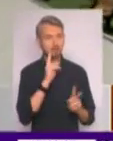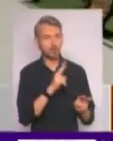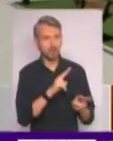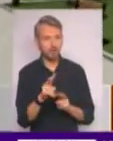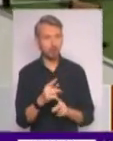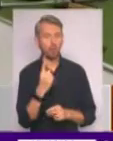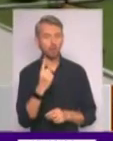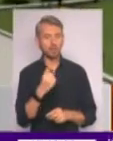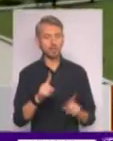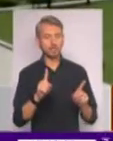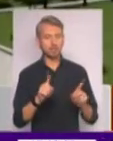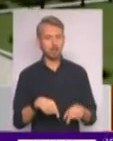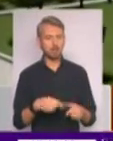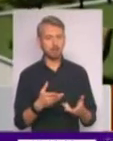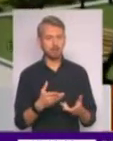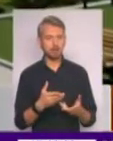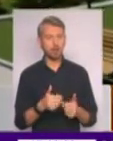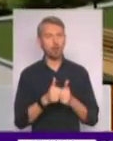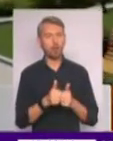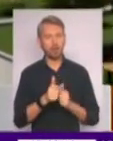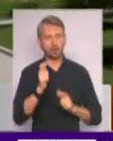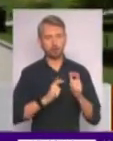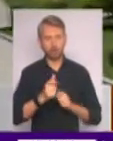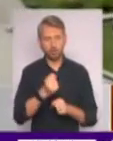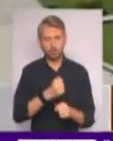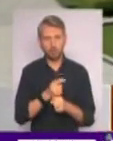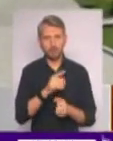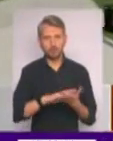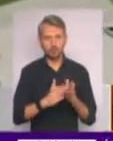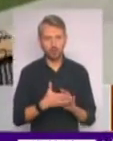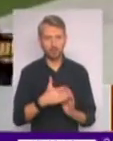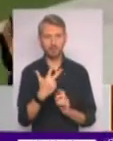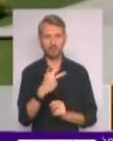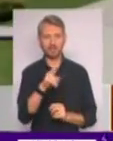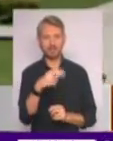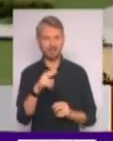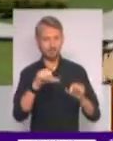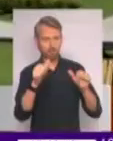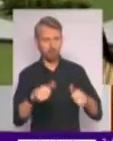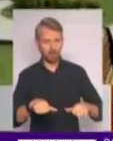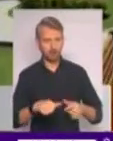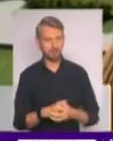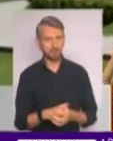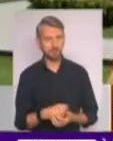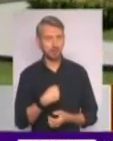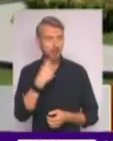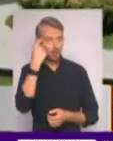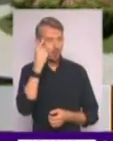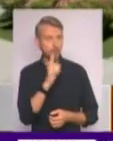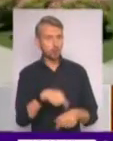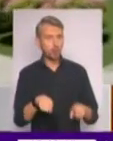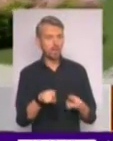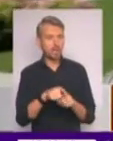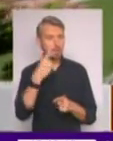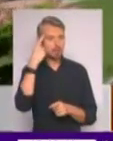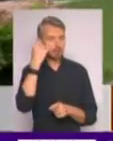Один навіть, скажімо, колега-студент опрацював цю ситуацію в 3D-форматі. Я думаю, що таких ідей